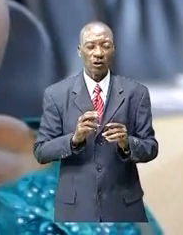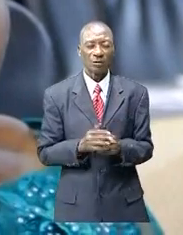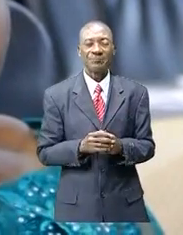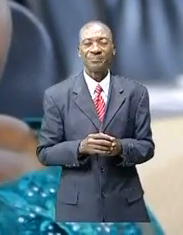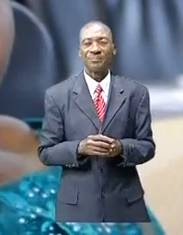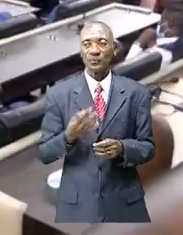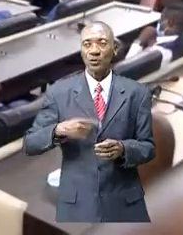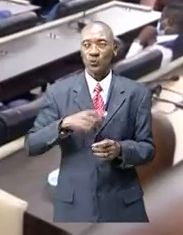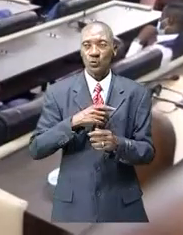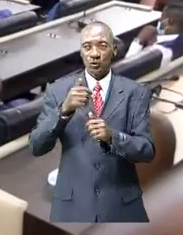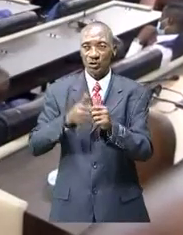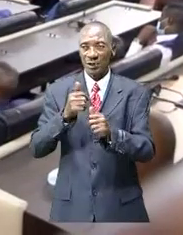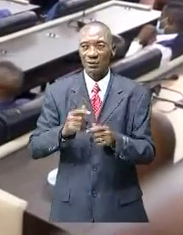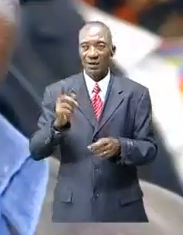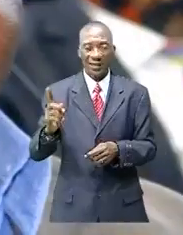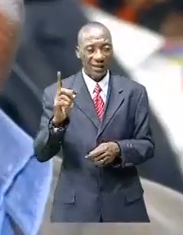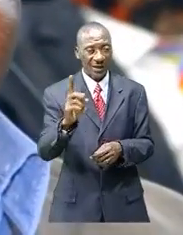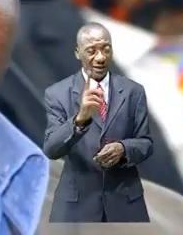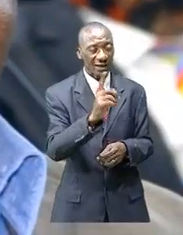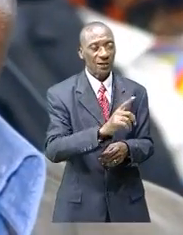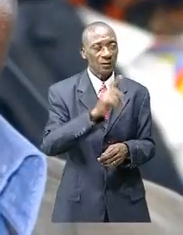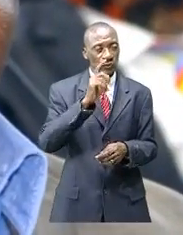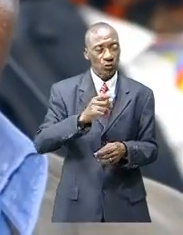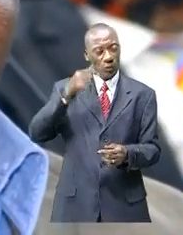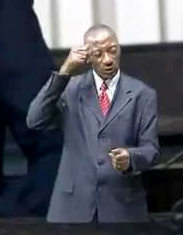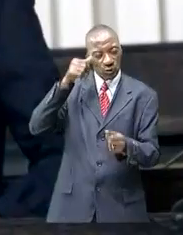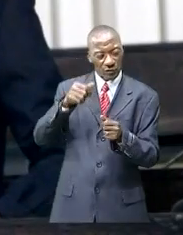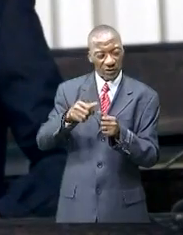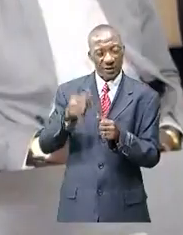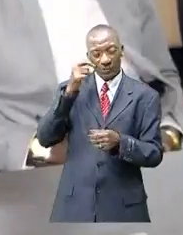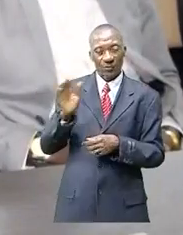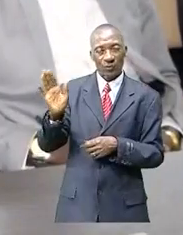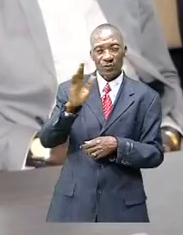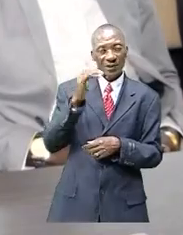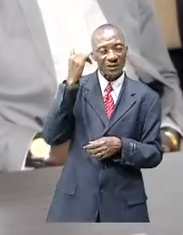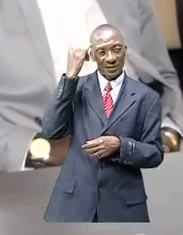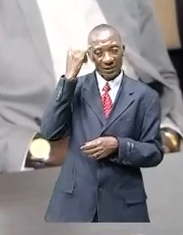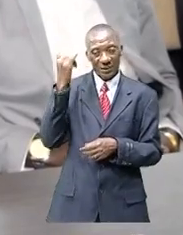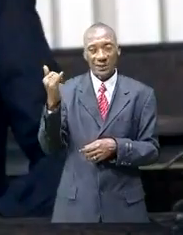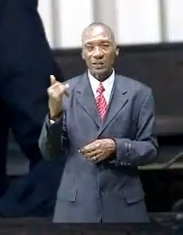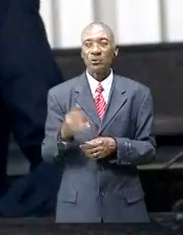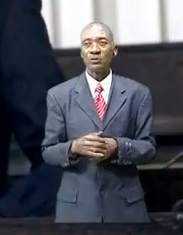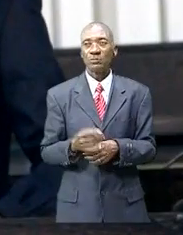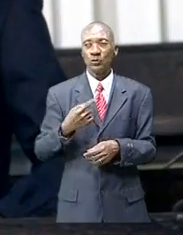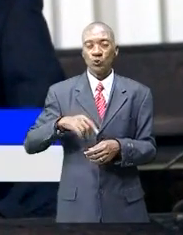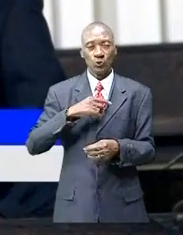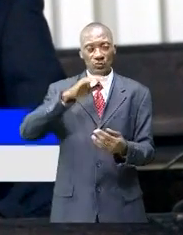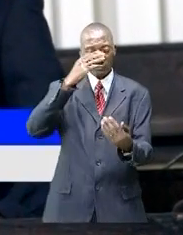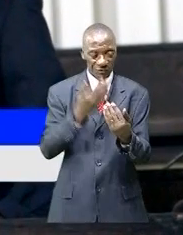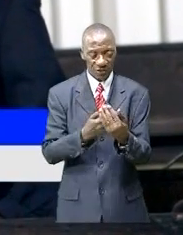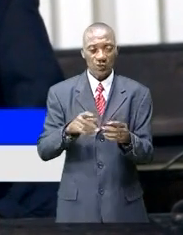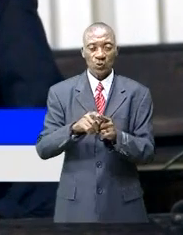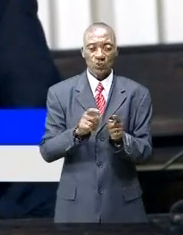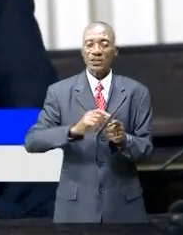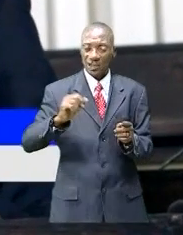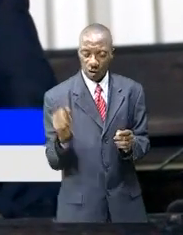a laissé une idéologie, un combat que nos fils et nos petits-fils doivent défendre